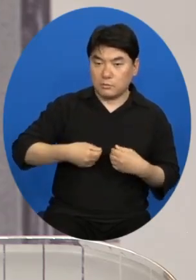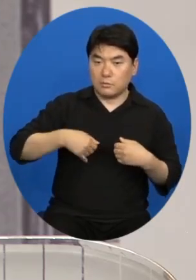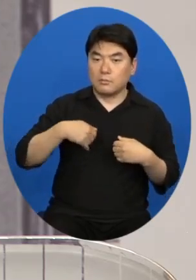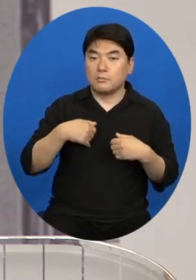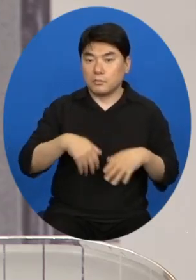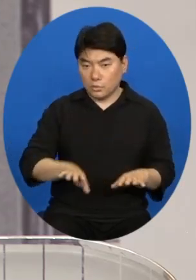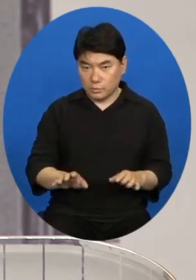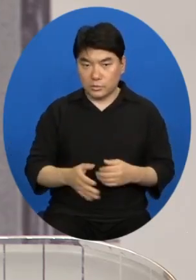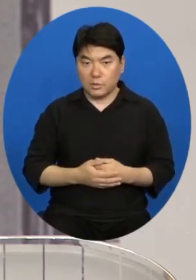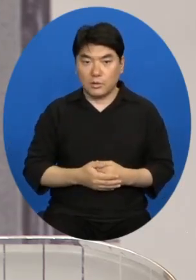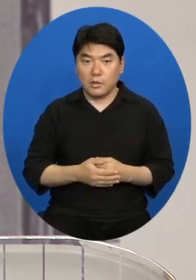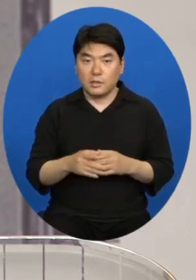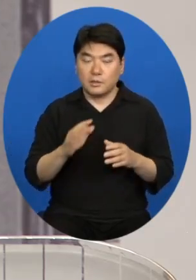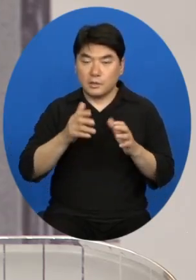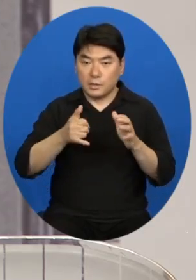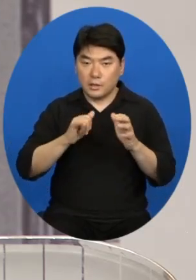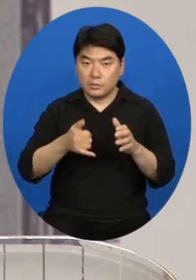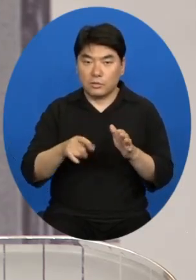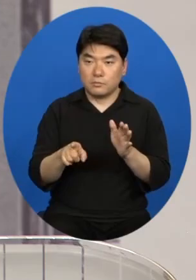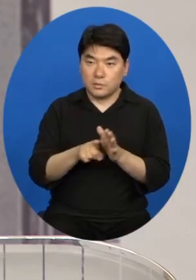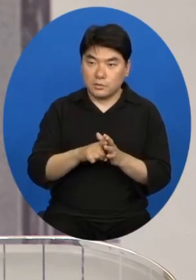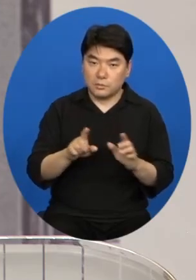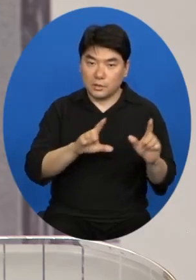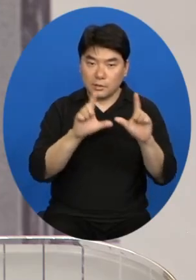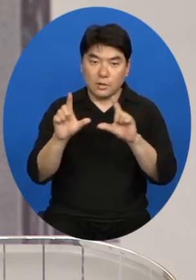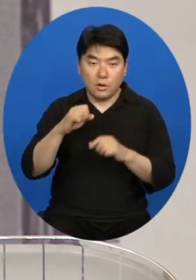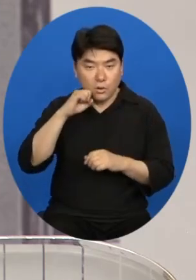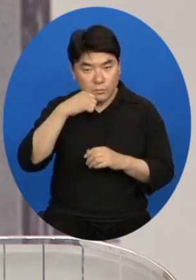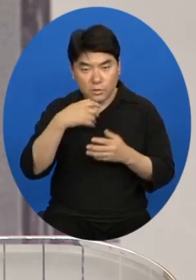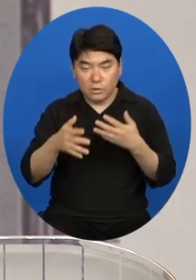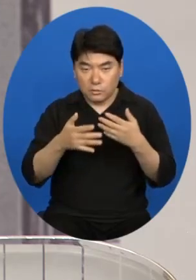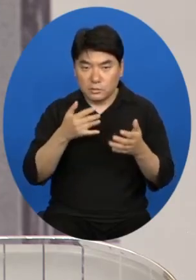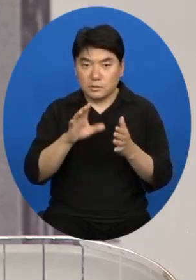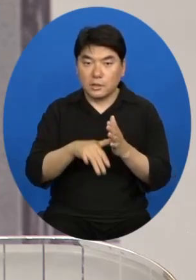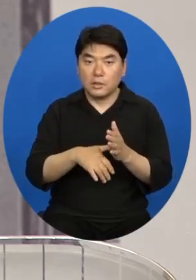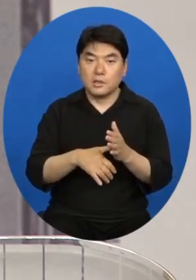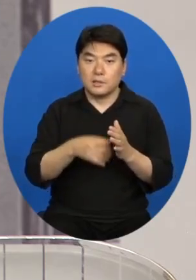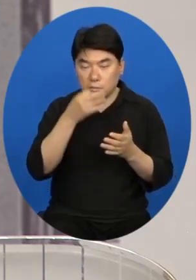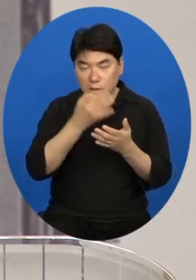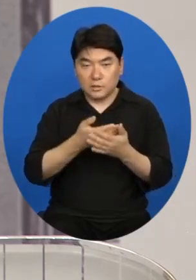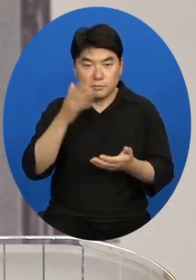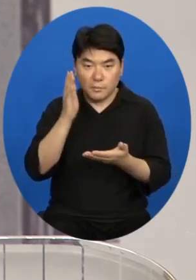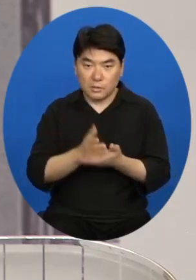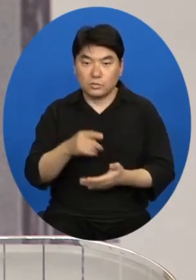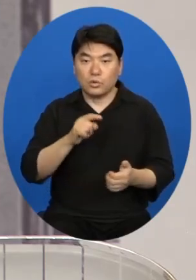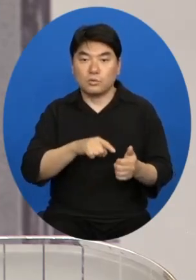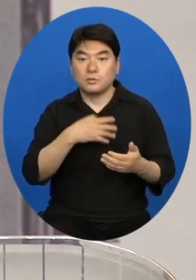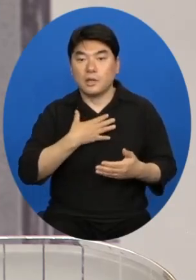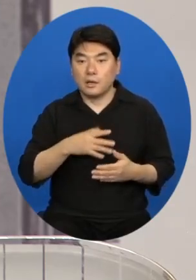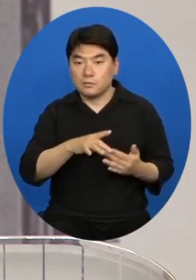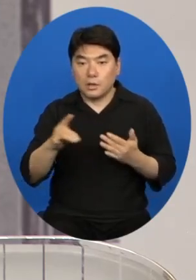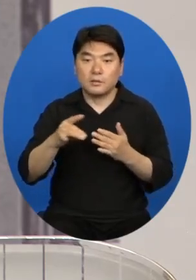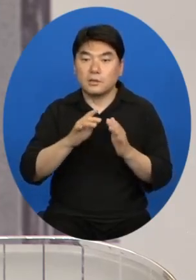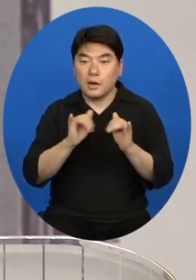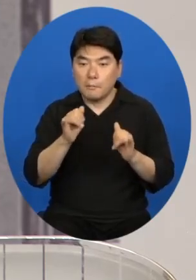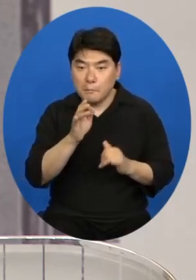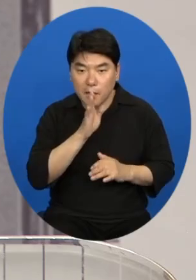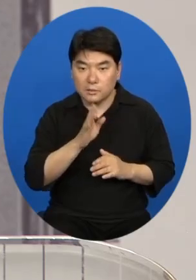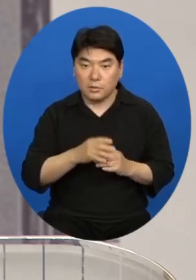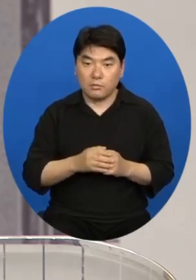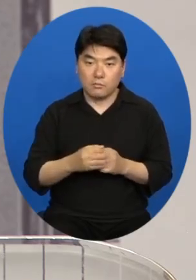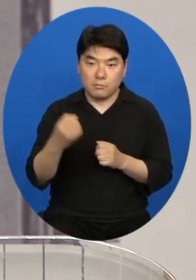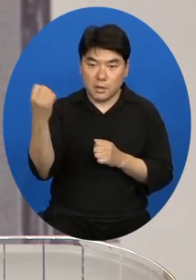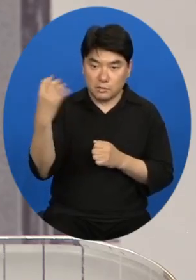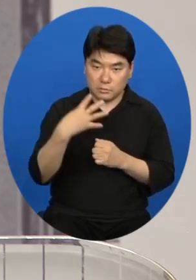믿음대로 살아가다가 그렇게 어려움을 당해도 너무 힘들어하지 마. 너는 내가 택한 사람이야. 그런 말씀을 하심을